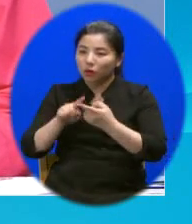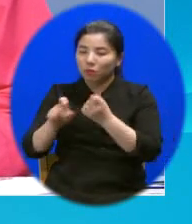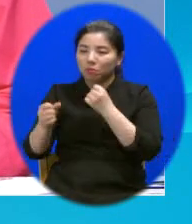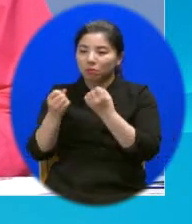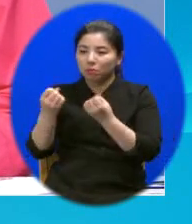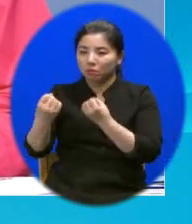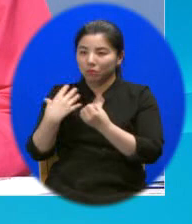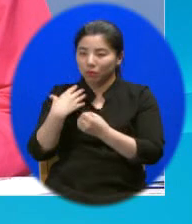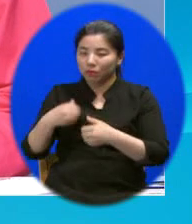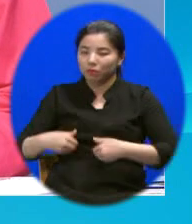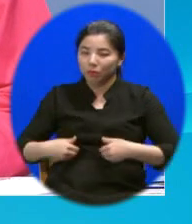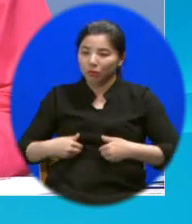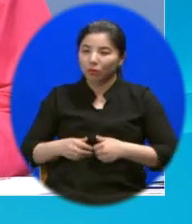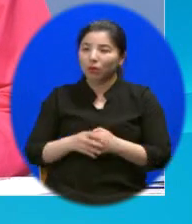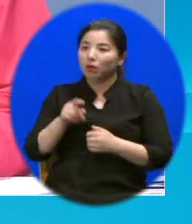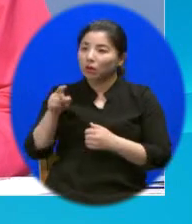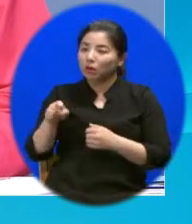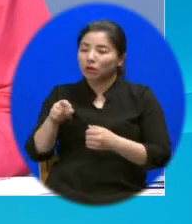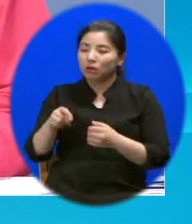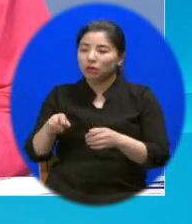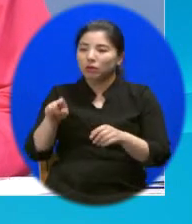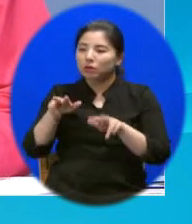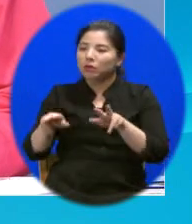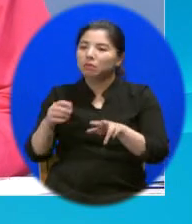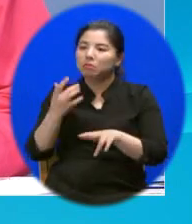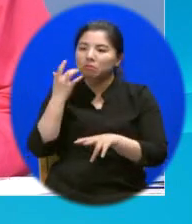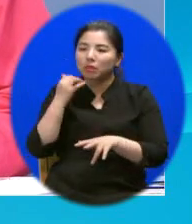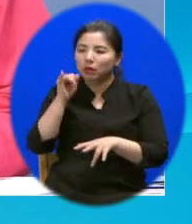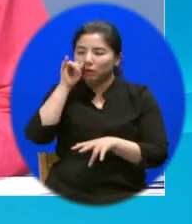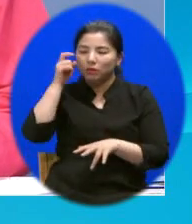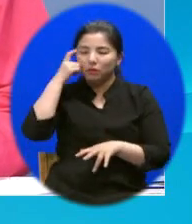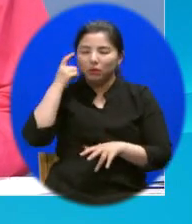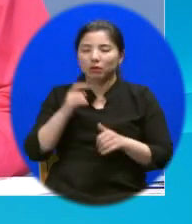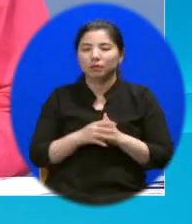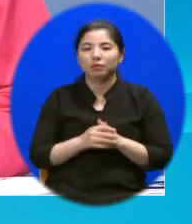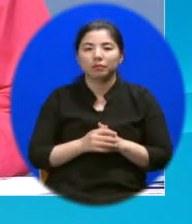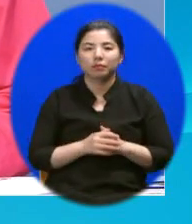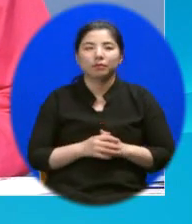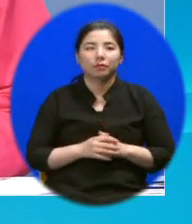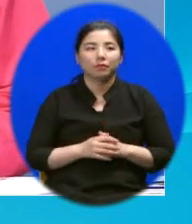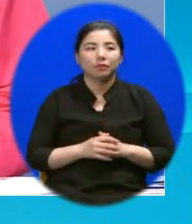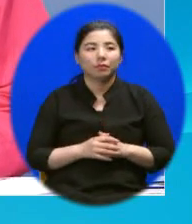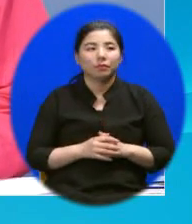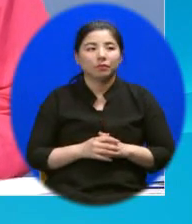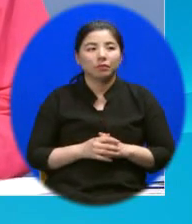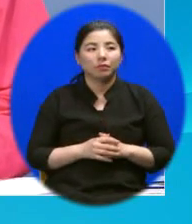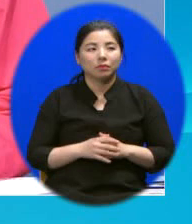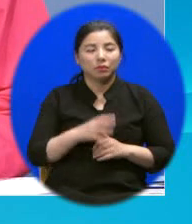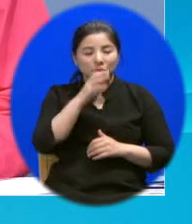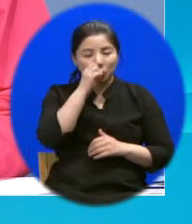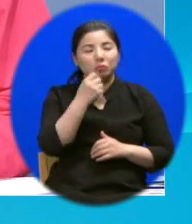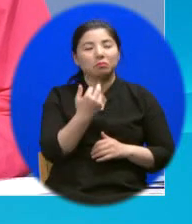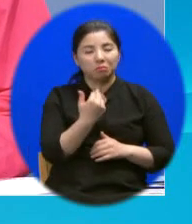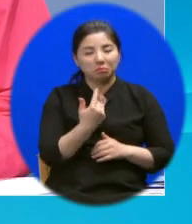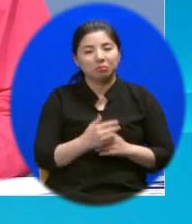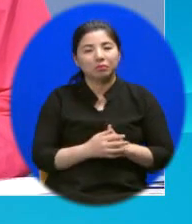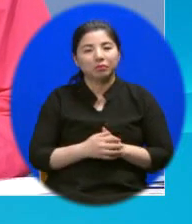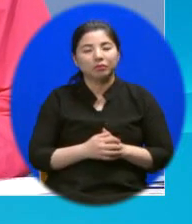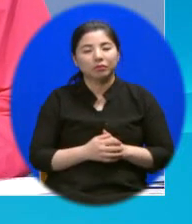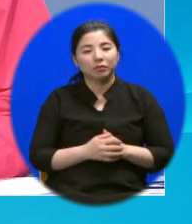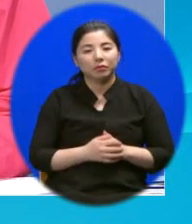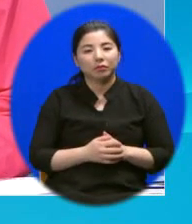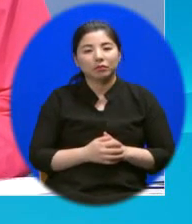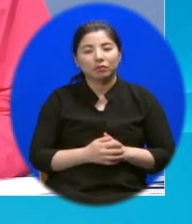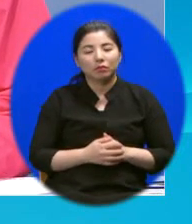말씀을 해주셔야 되는데 그 말씀은 지금 결여가 되겠다 이렇게 생각을 합니다 음 힘 좋은 지적 해 주셨습니다